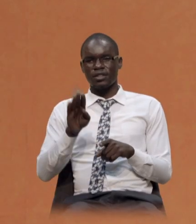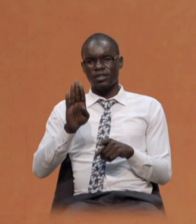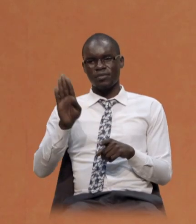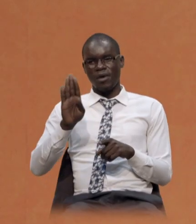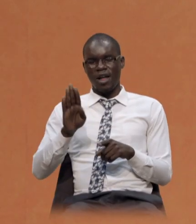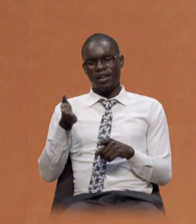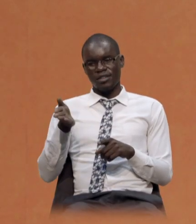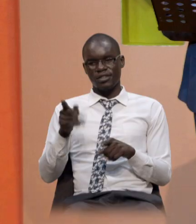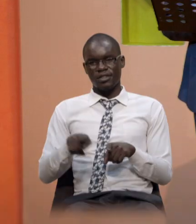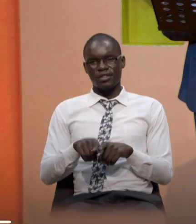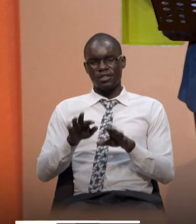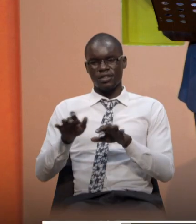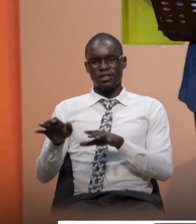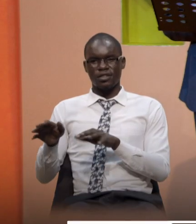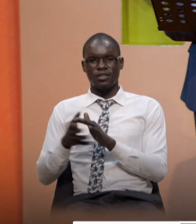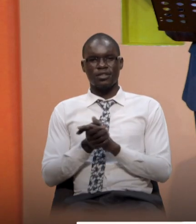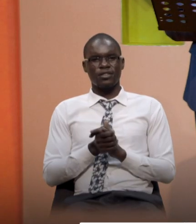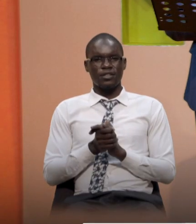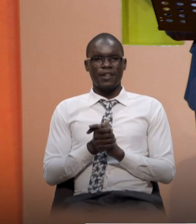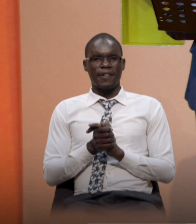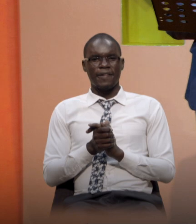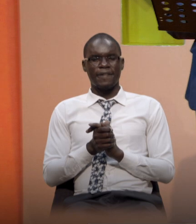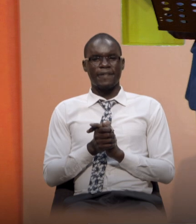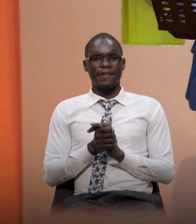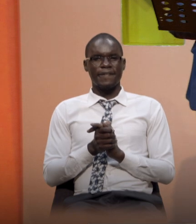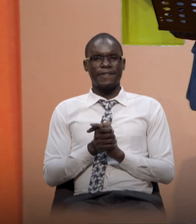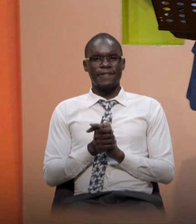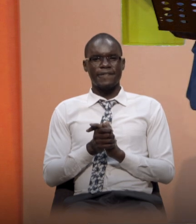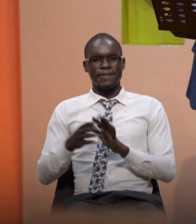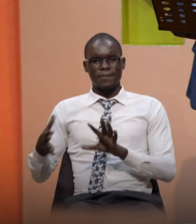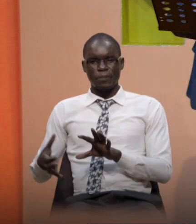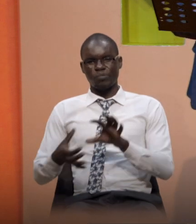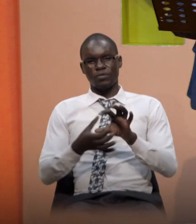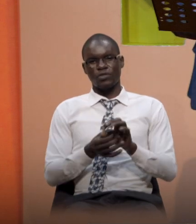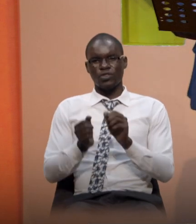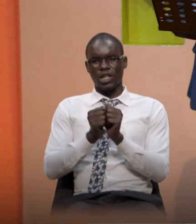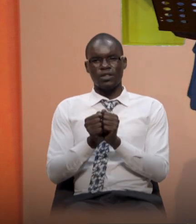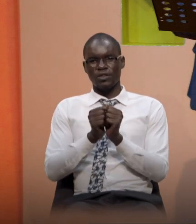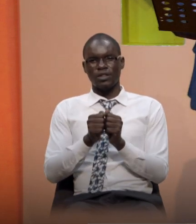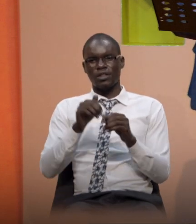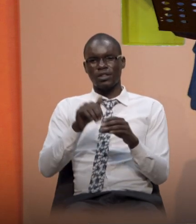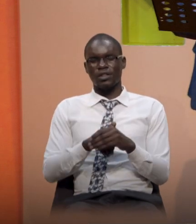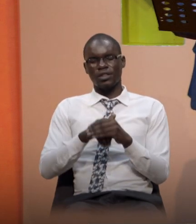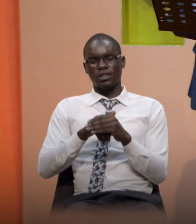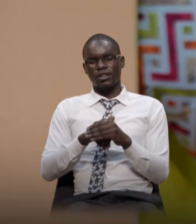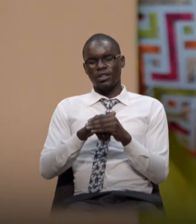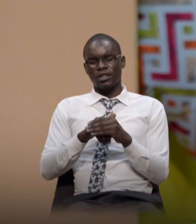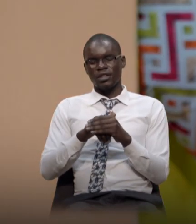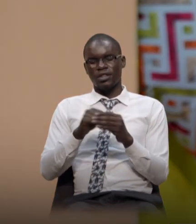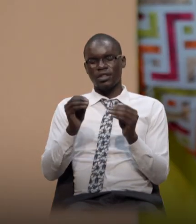na pianist wetu Brian mwenzangu. Sasa tuungane pamoja katika nyimbo zetu za Kristo, wimbo